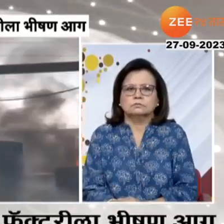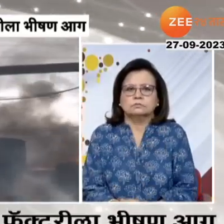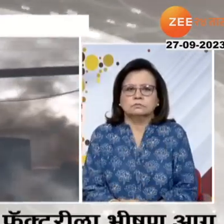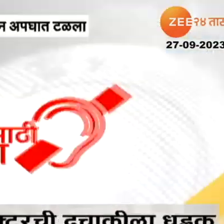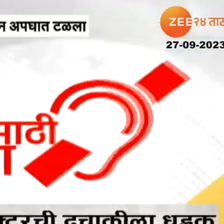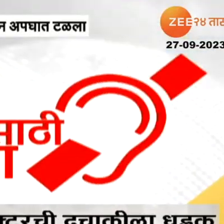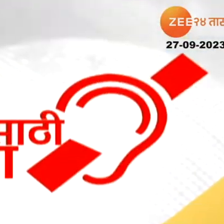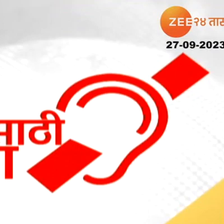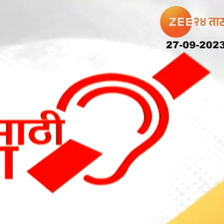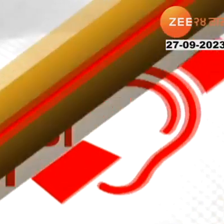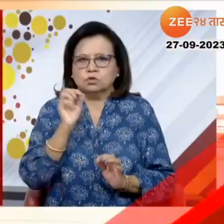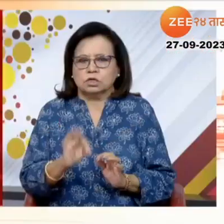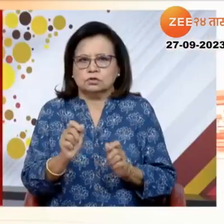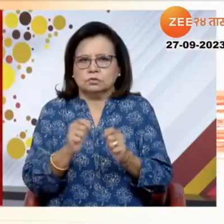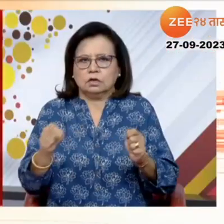पसरलंय.